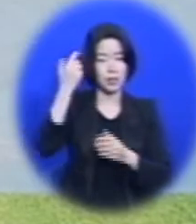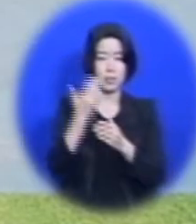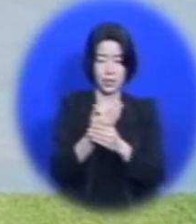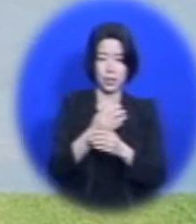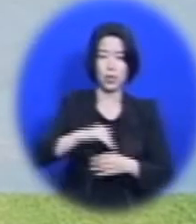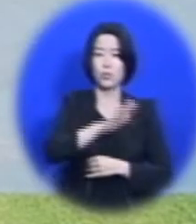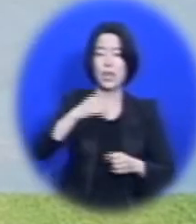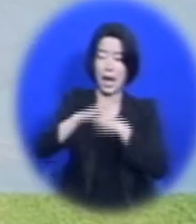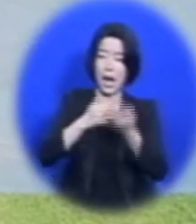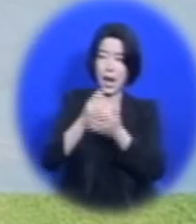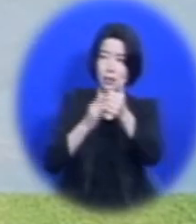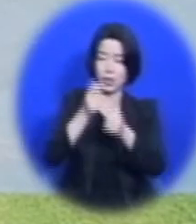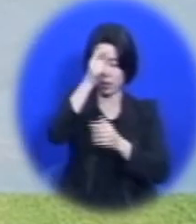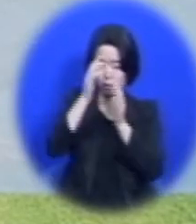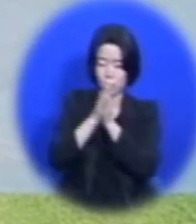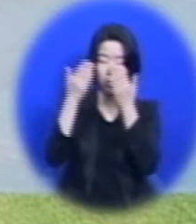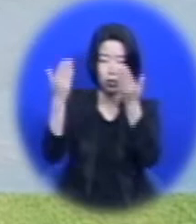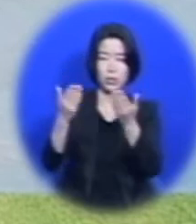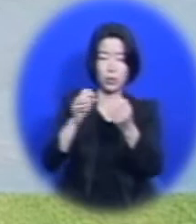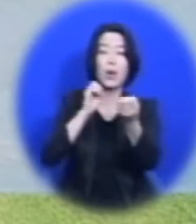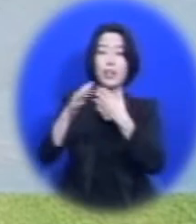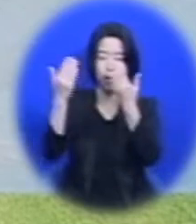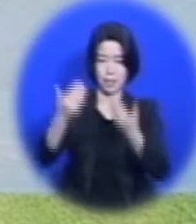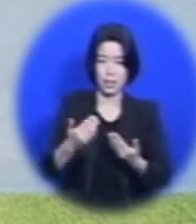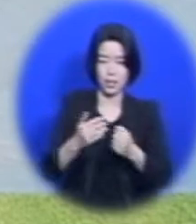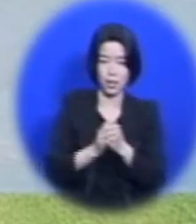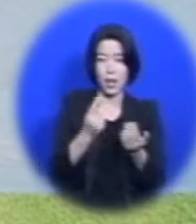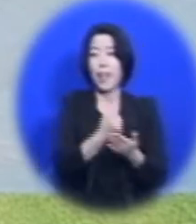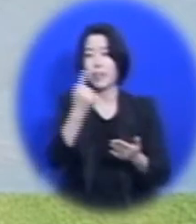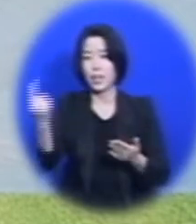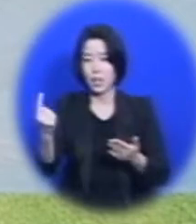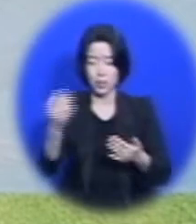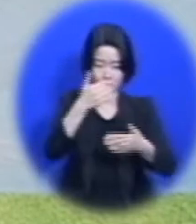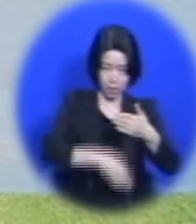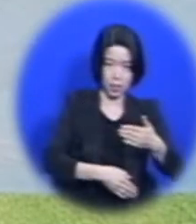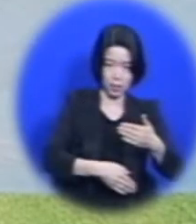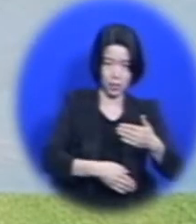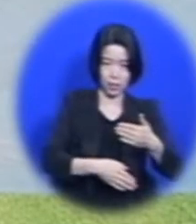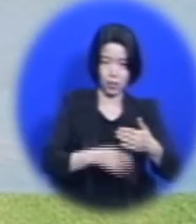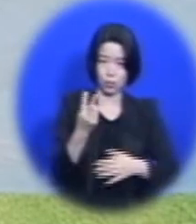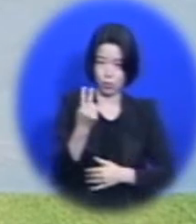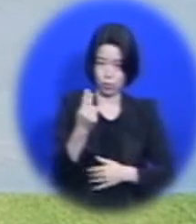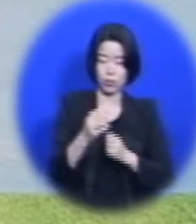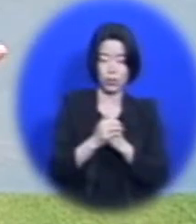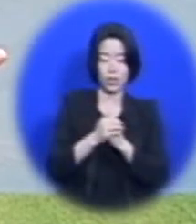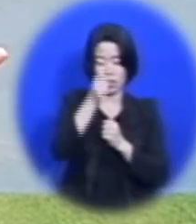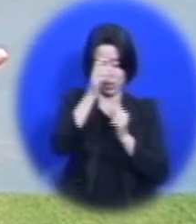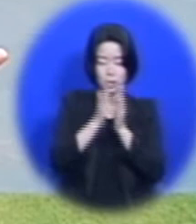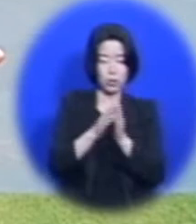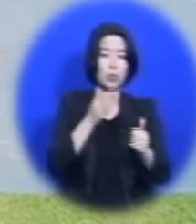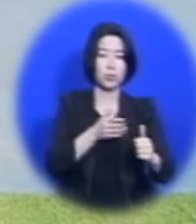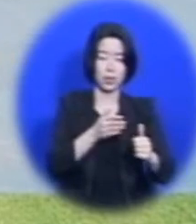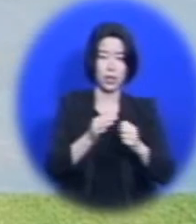하나님께 기도하고 응답을 받읍시다. 떠나야 됩니까? 남아야 됩니까? 그러면서 기도를